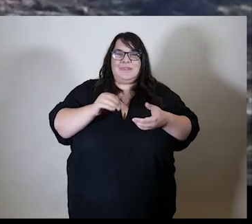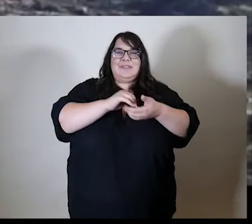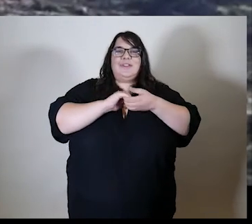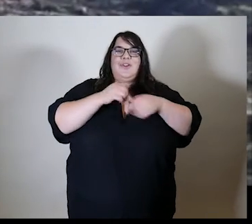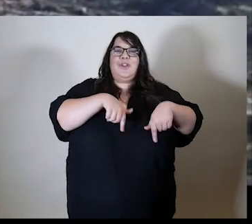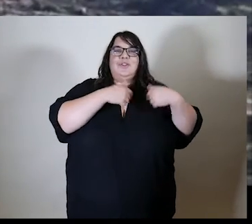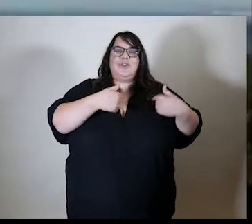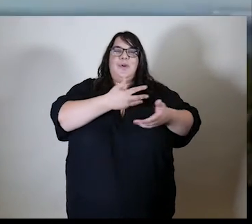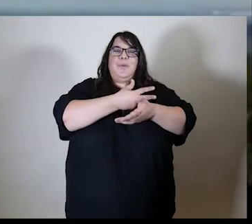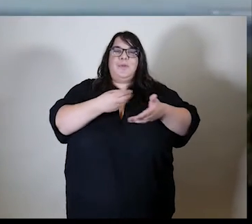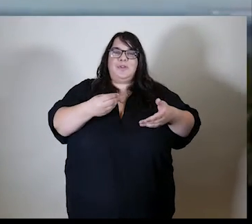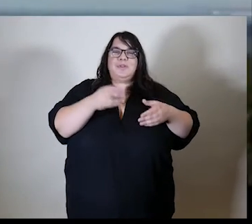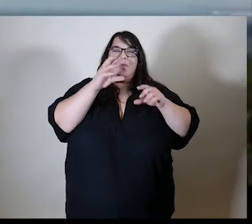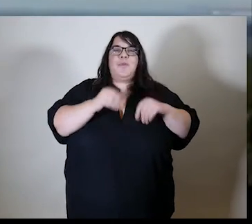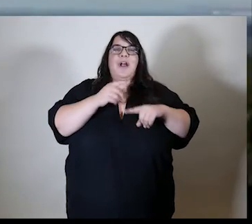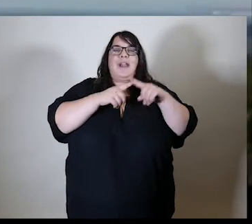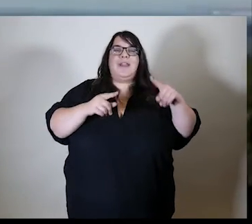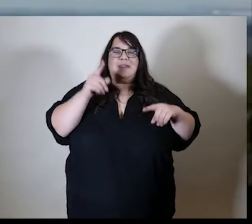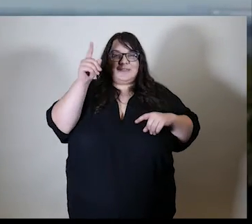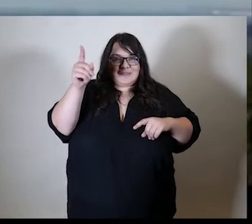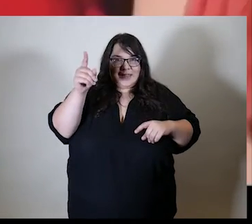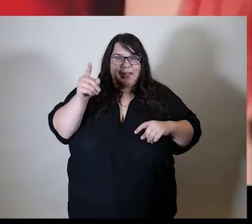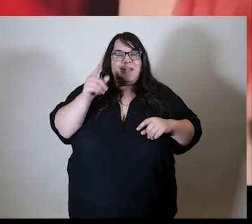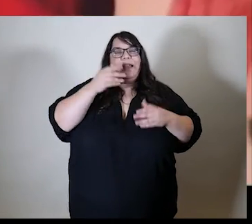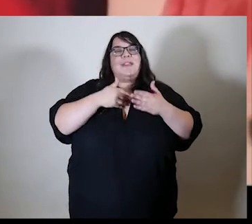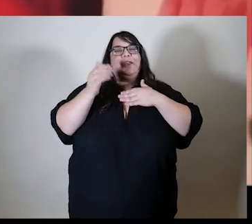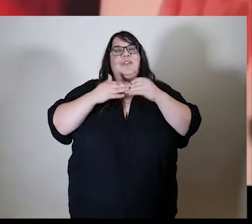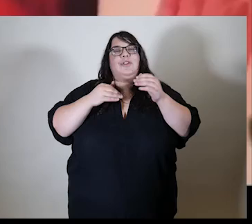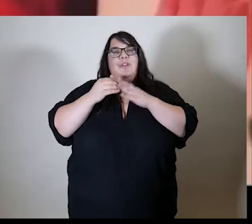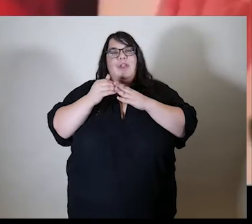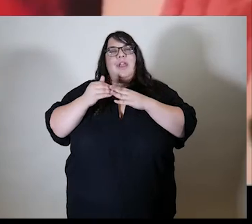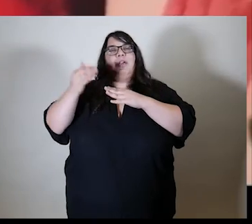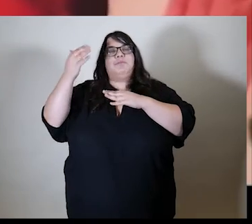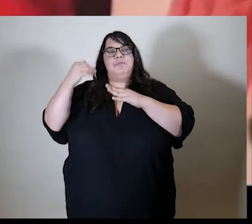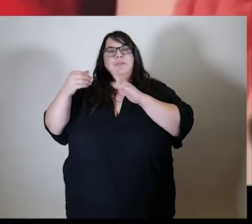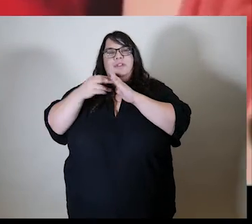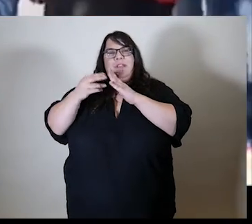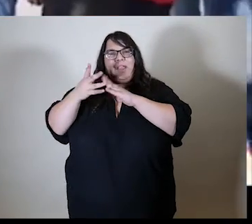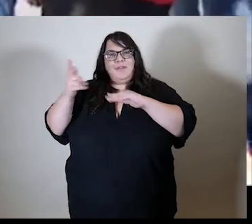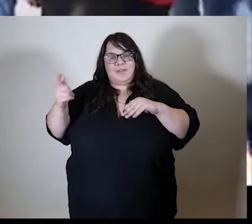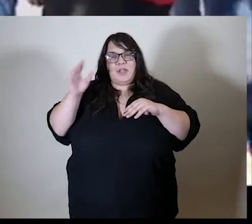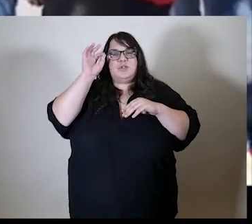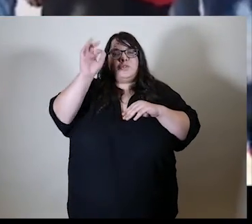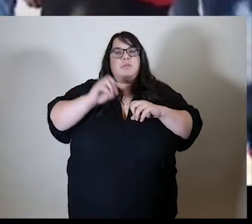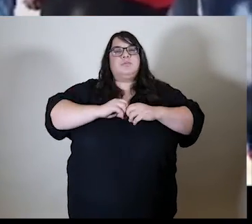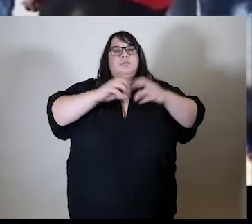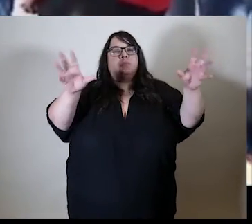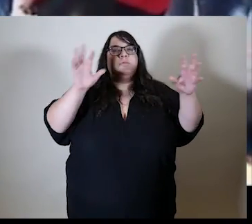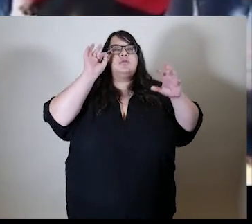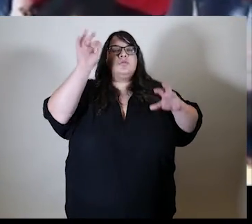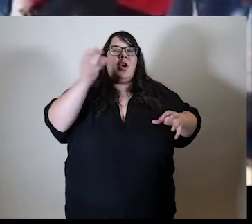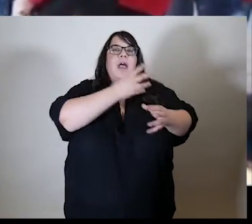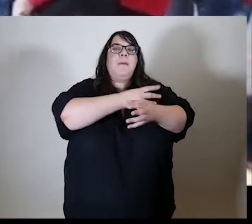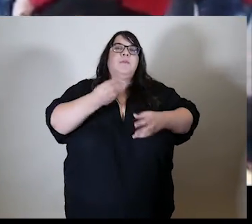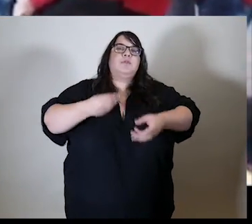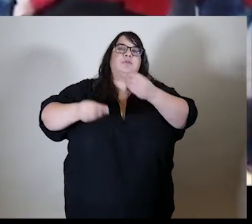Ο Σύλλογος Εθελοντών Αιμοδοτών Κέντρου Υγείας Χαλανδρίτσας ιδρύθηκε το 1989 με σκοπό την εξάπλωση και διάδοση της εθελοντικής προσφοράς αίματος